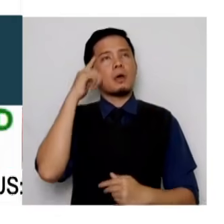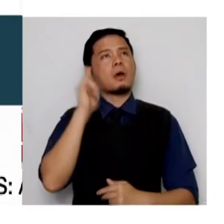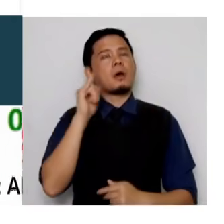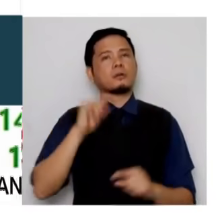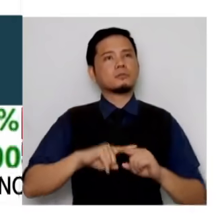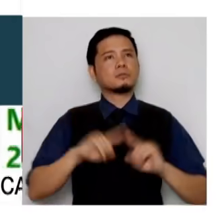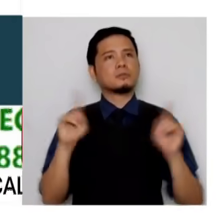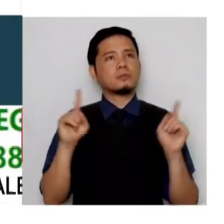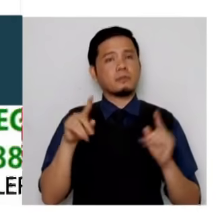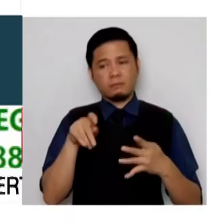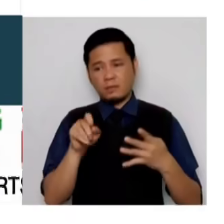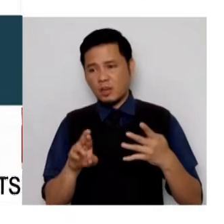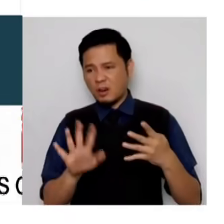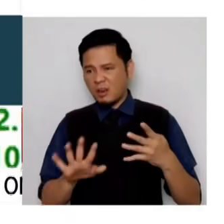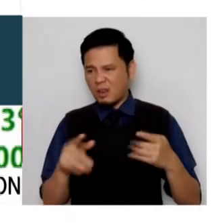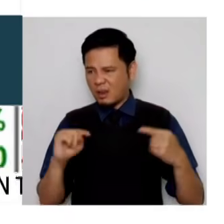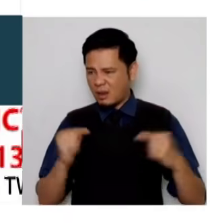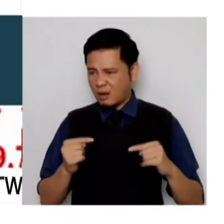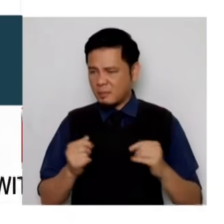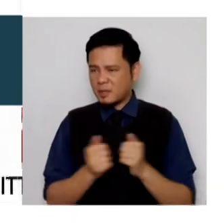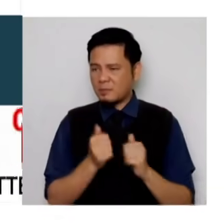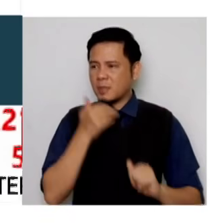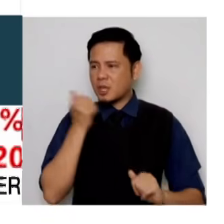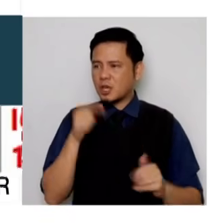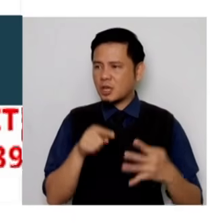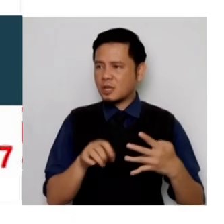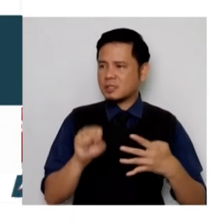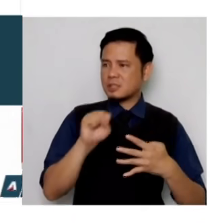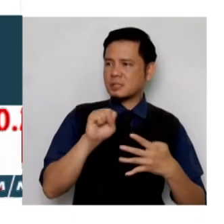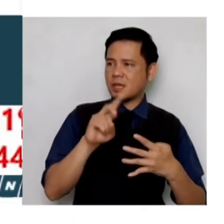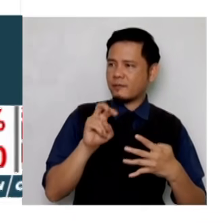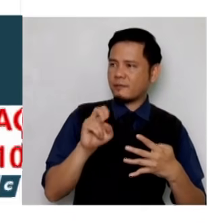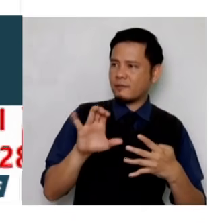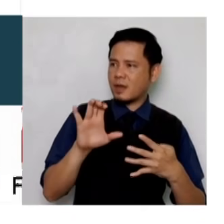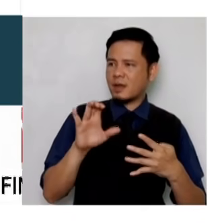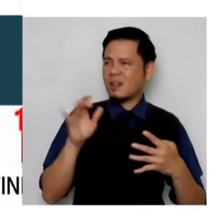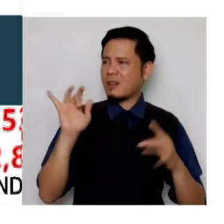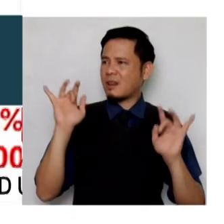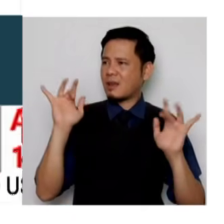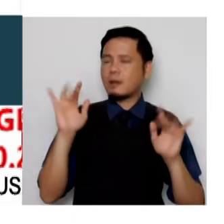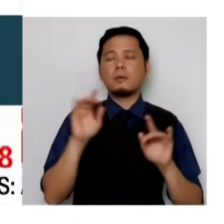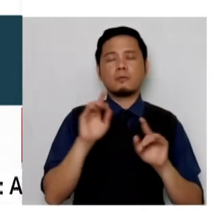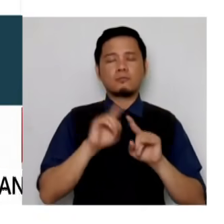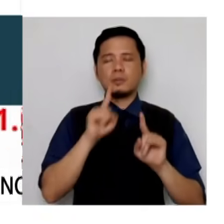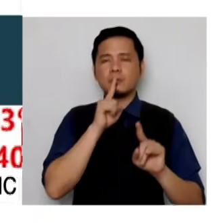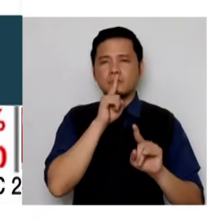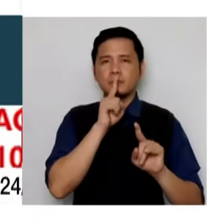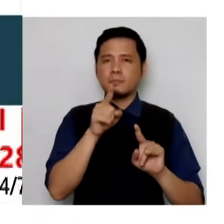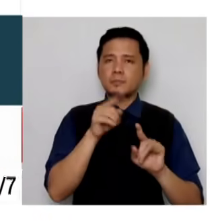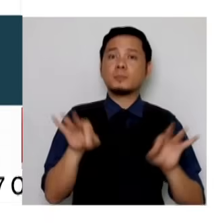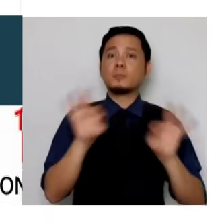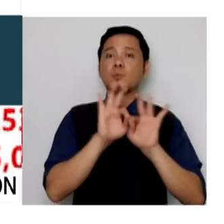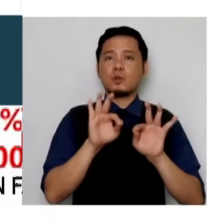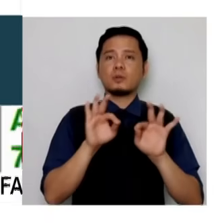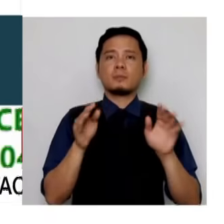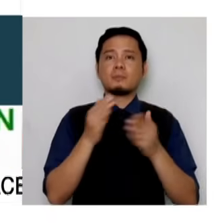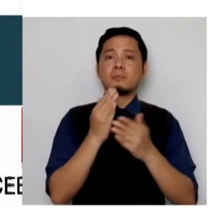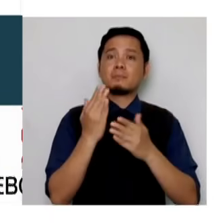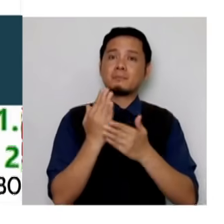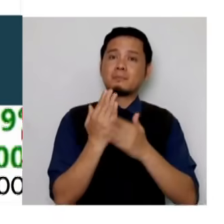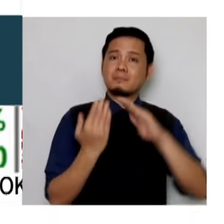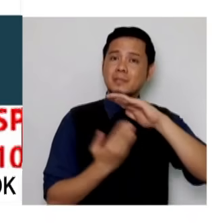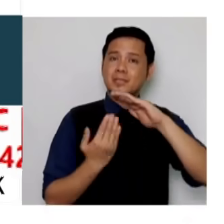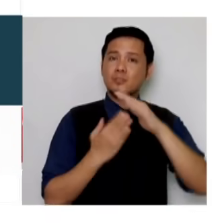tao doon sa bakuna. But hindi talaga, basic right ng tao is transparency, di ba? So